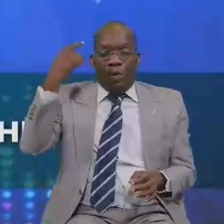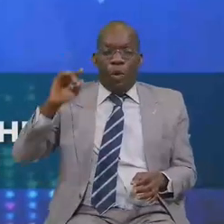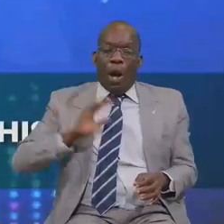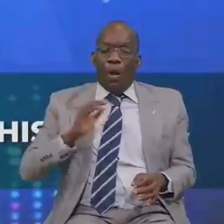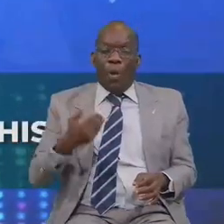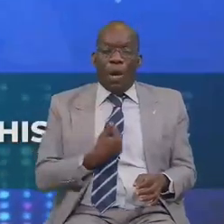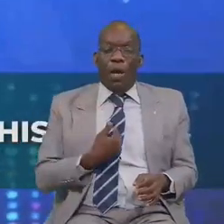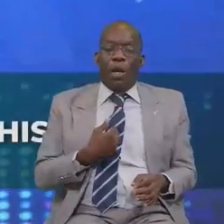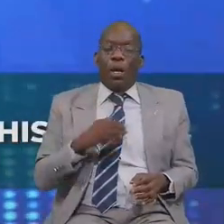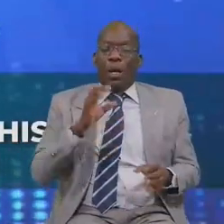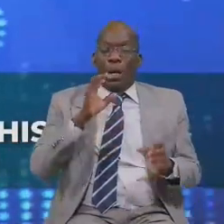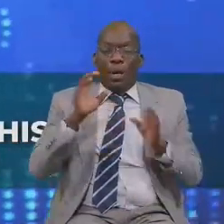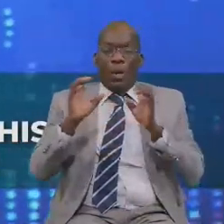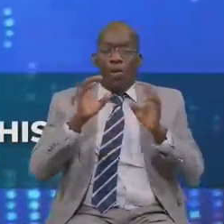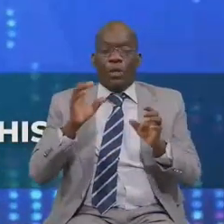Philippiens 3.